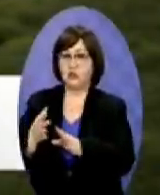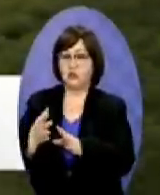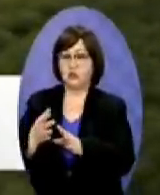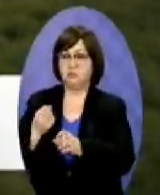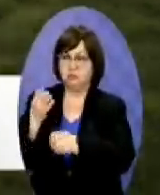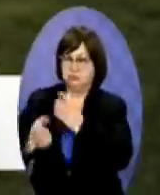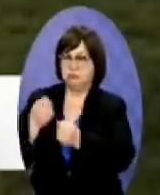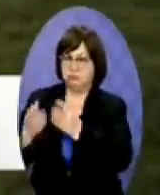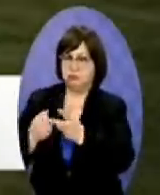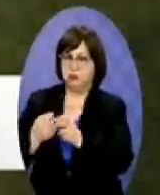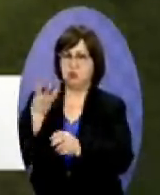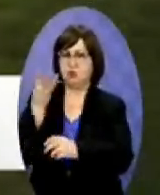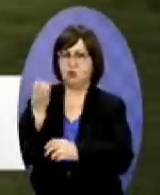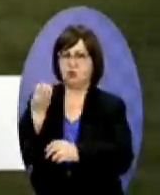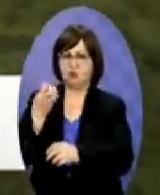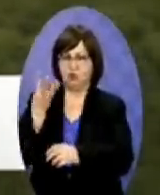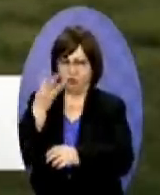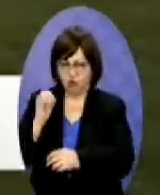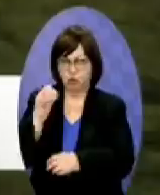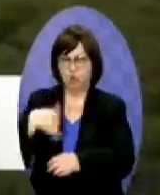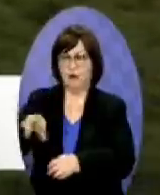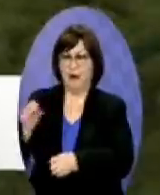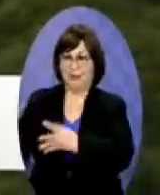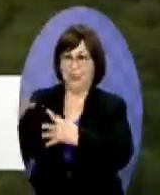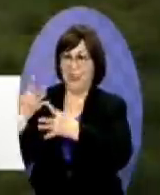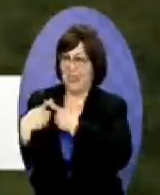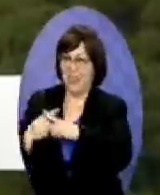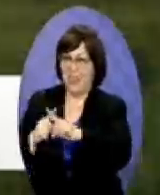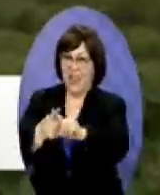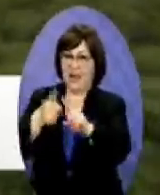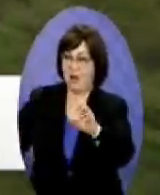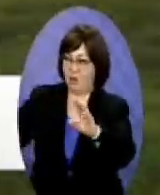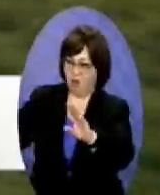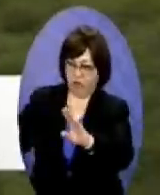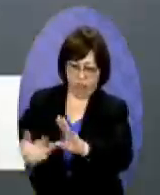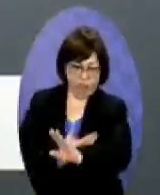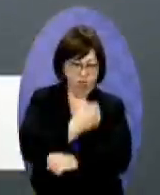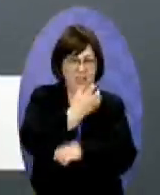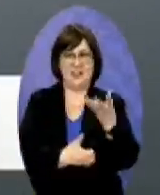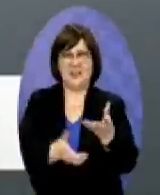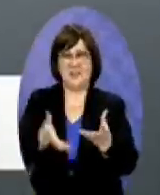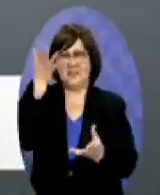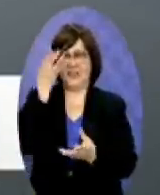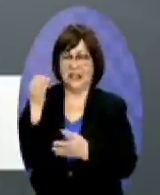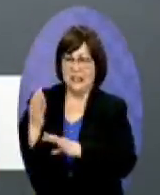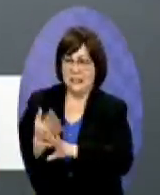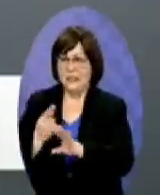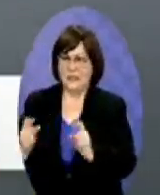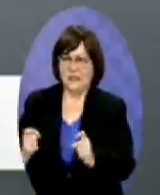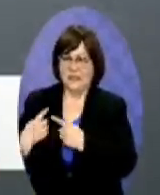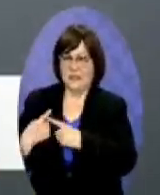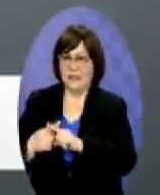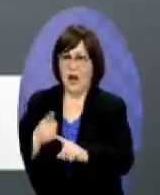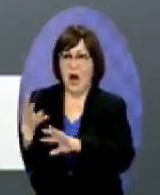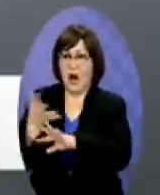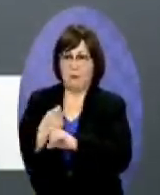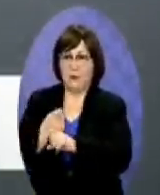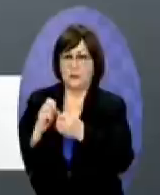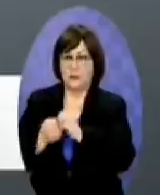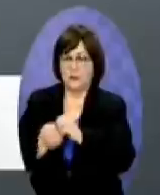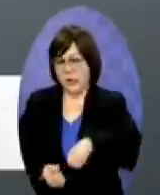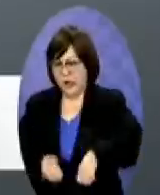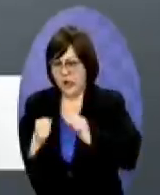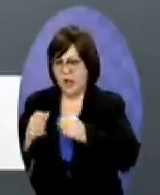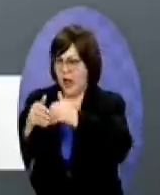ирэхээс улсын онцгой комисс сэргийлэн ажиллаж байна. 2013 оноос хойш хил дагуу хамгаалах зурвас хийж байгаа. Өнөөдөр